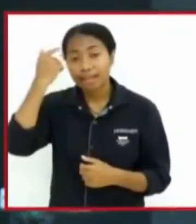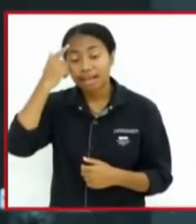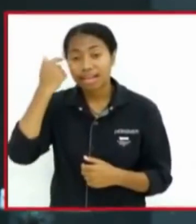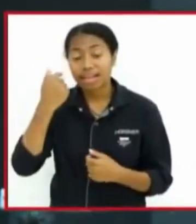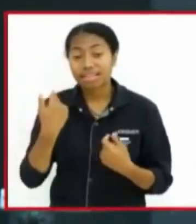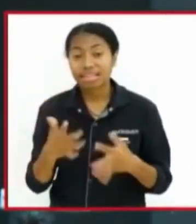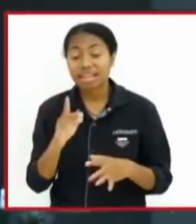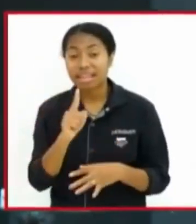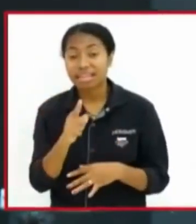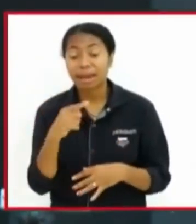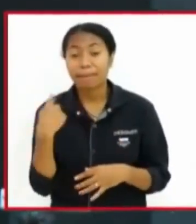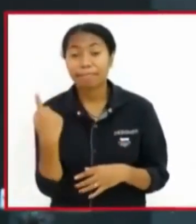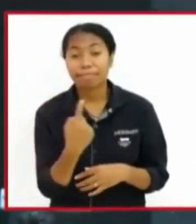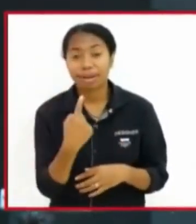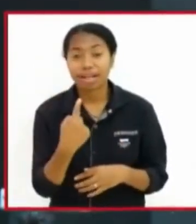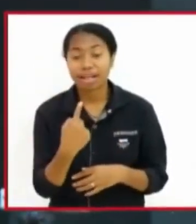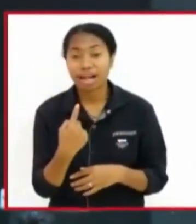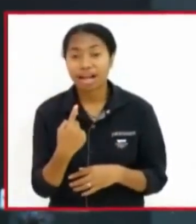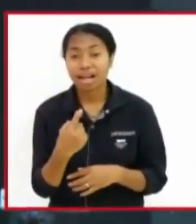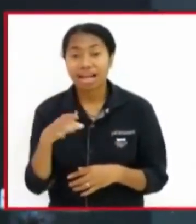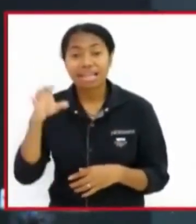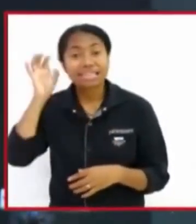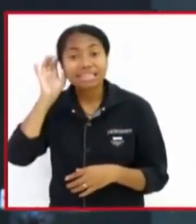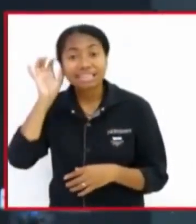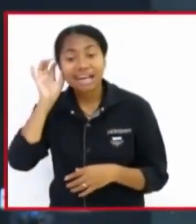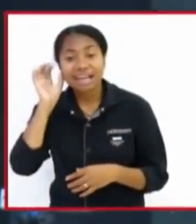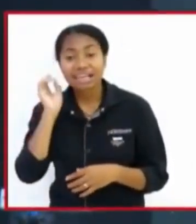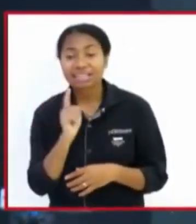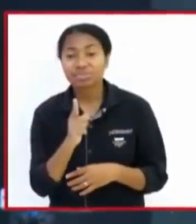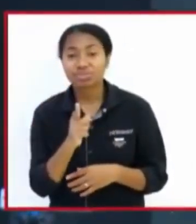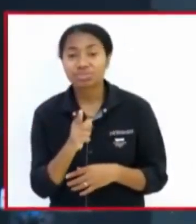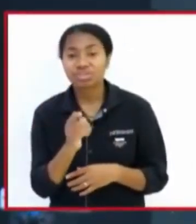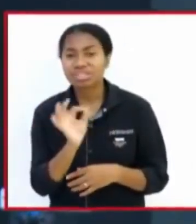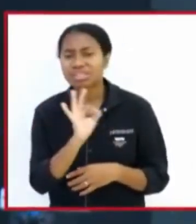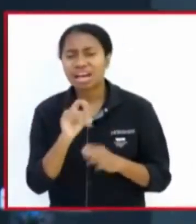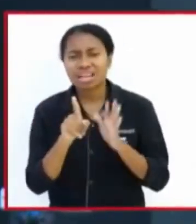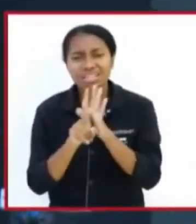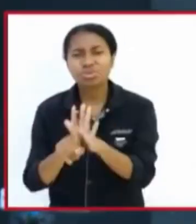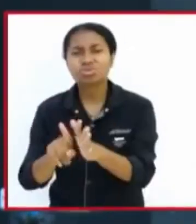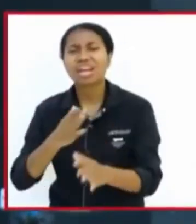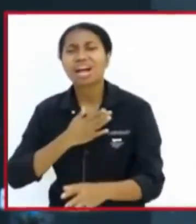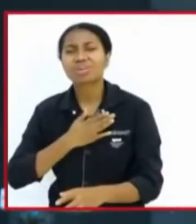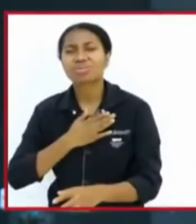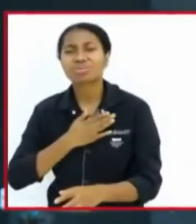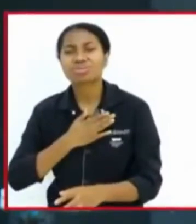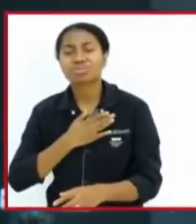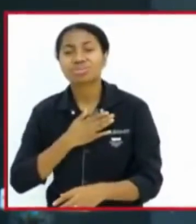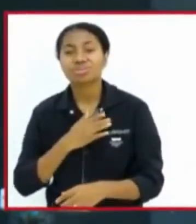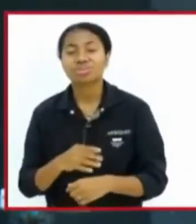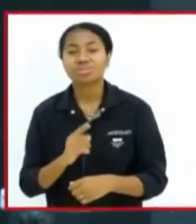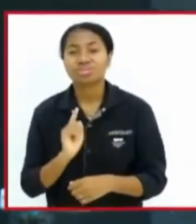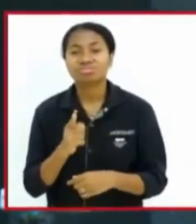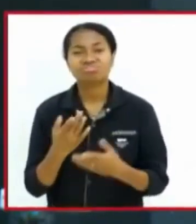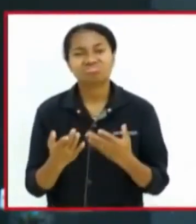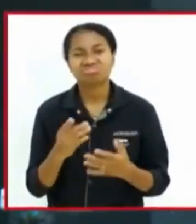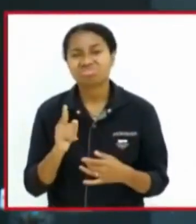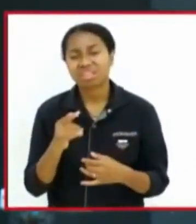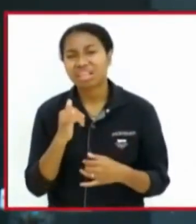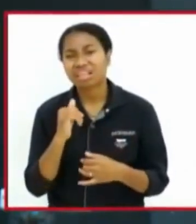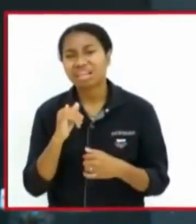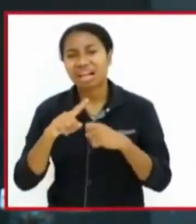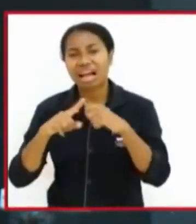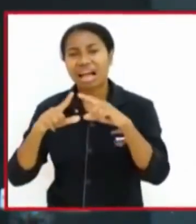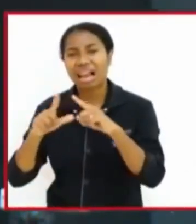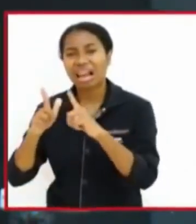seandainya mereka dengar peringatan Israel jangan ikut campur mungkin mereka aman tapi karena